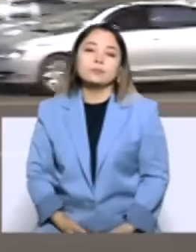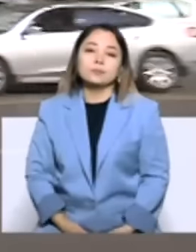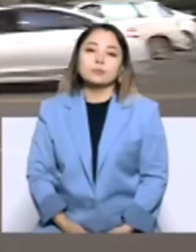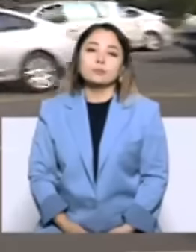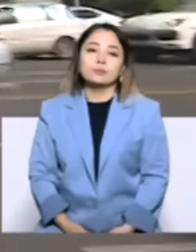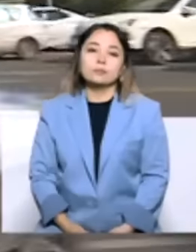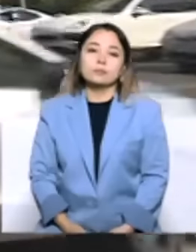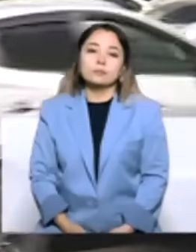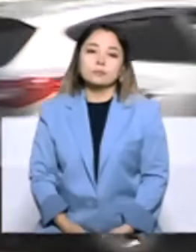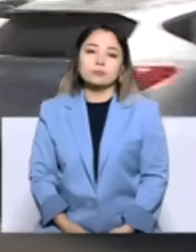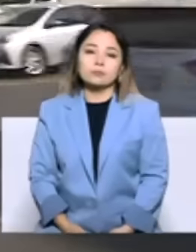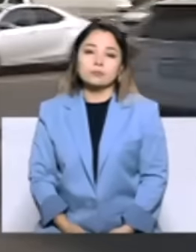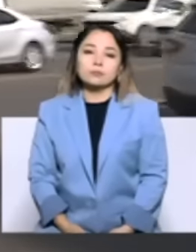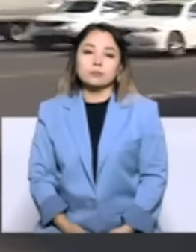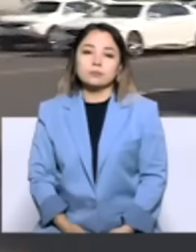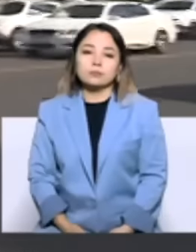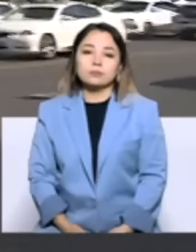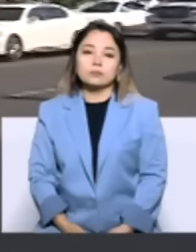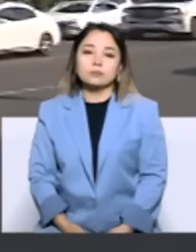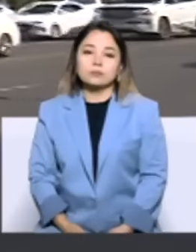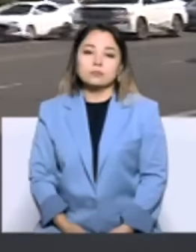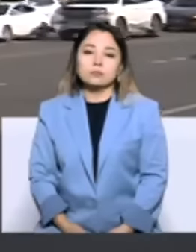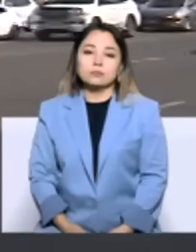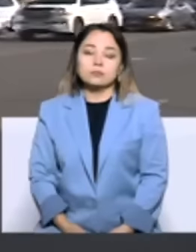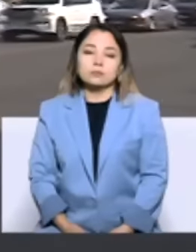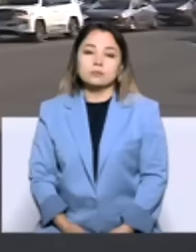Қайыртай, Айдос Тұрғын, Светлана Абдрахманова.